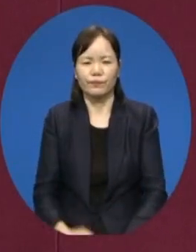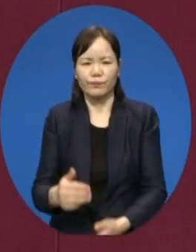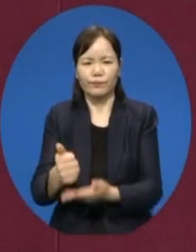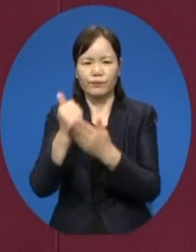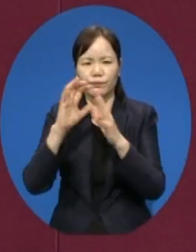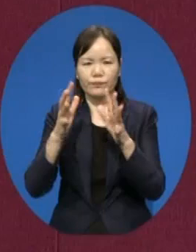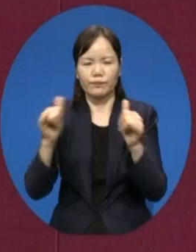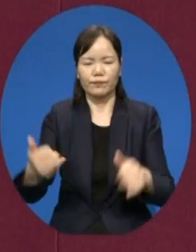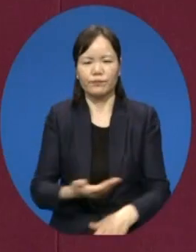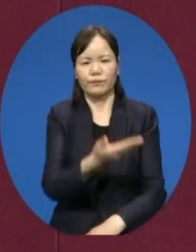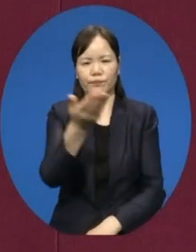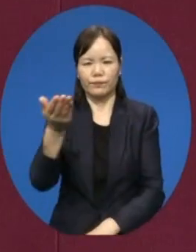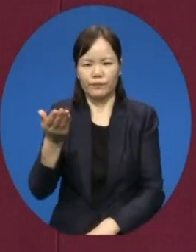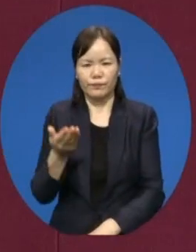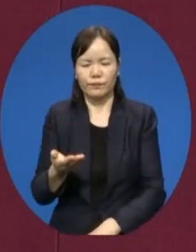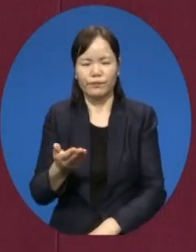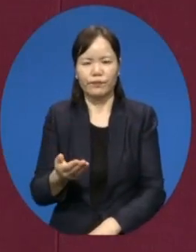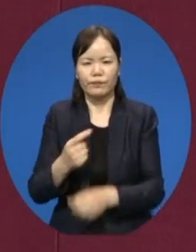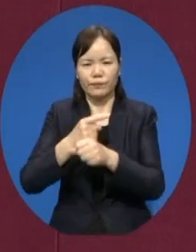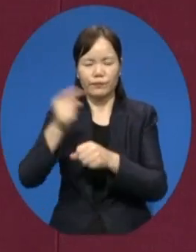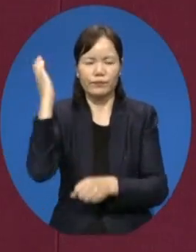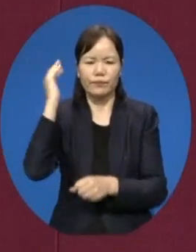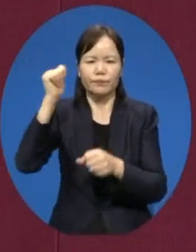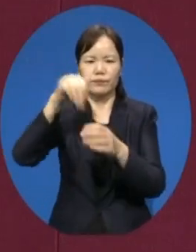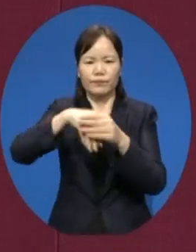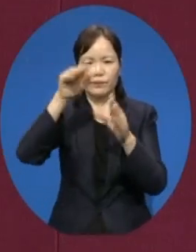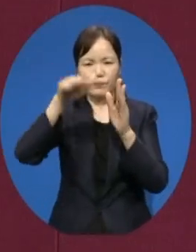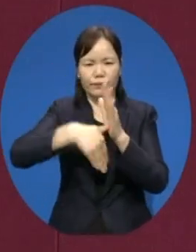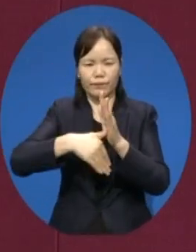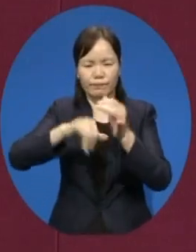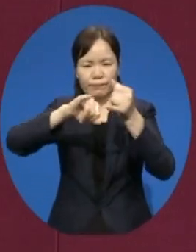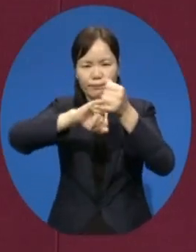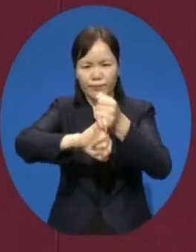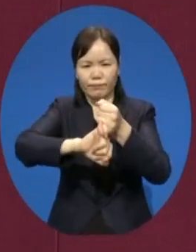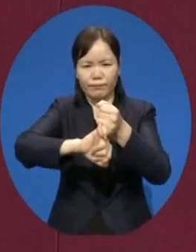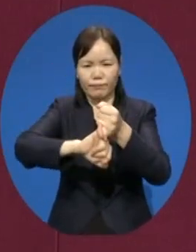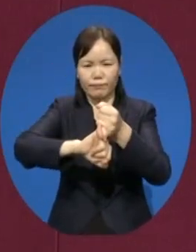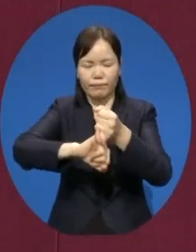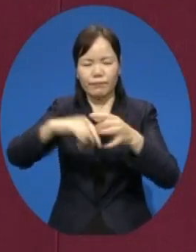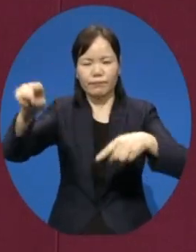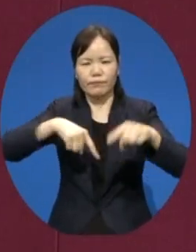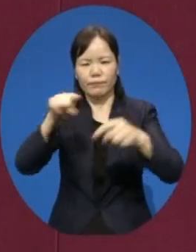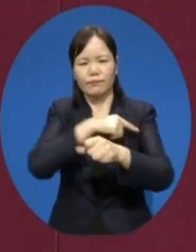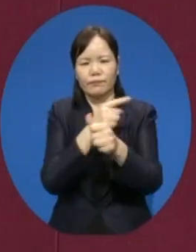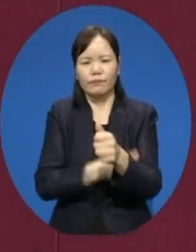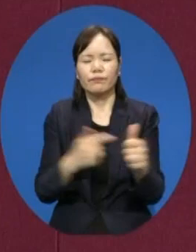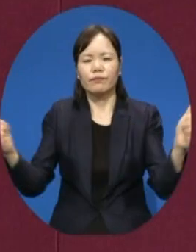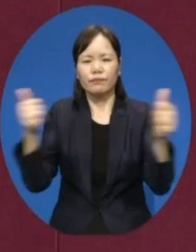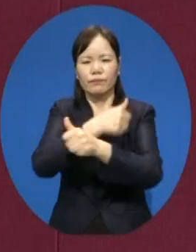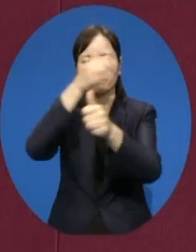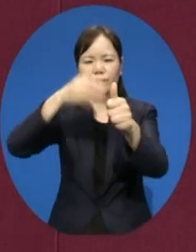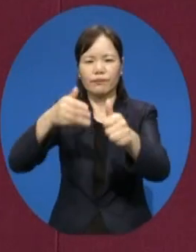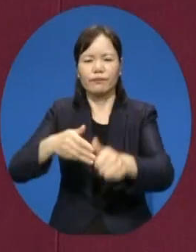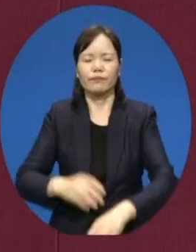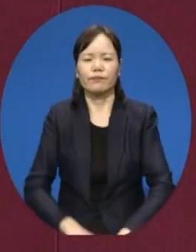존경하는 국민 여러분, 내년 대선에서 반드시 정권 교체를 해 주십시오.